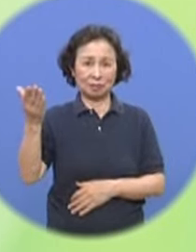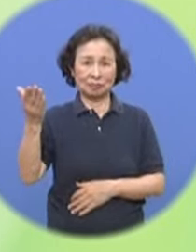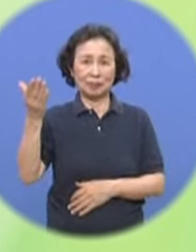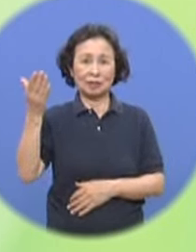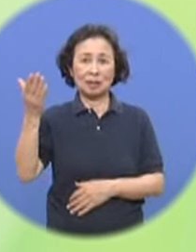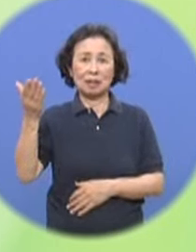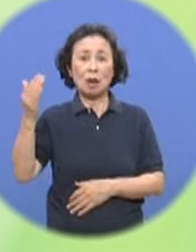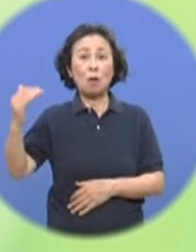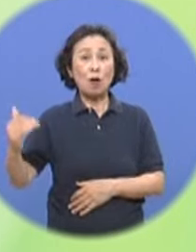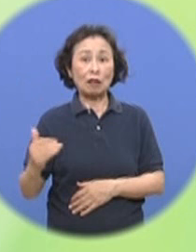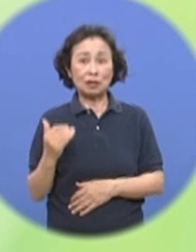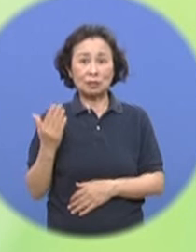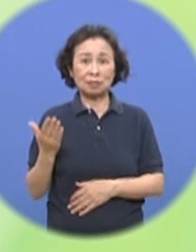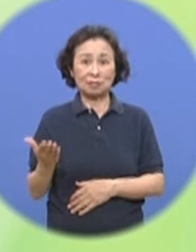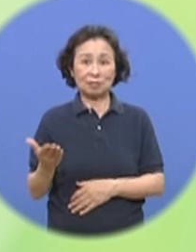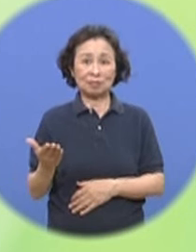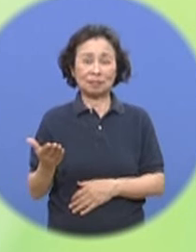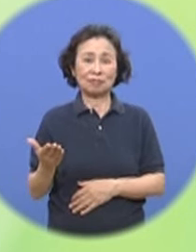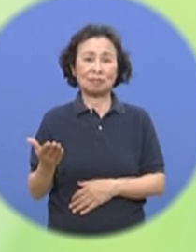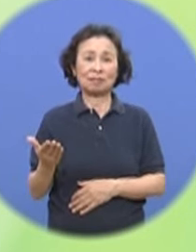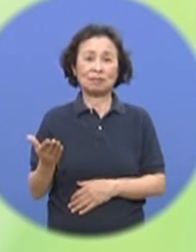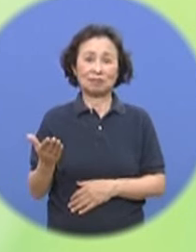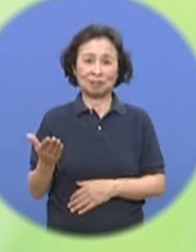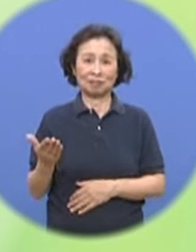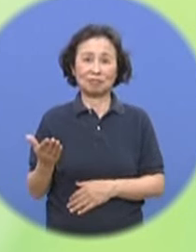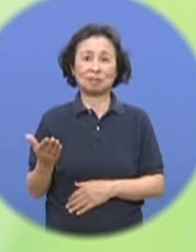073-441-2519番、ファックス